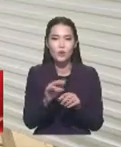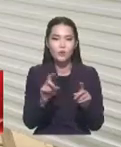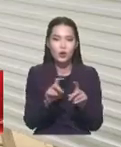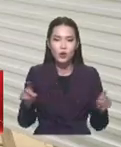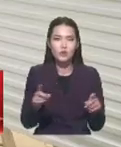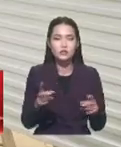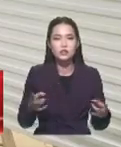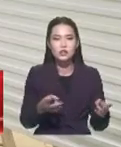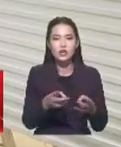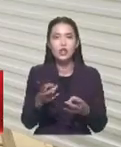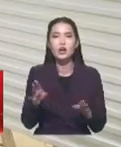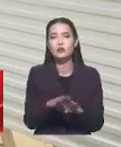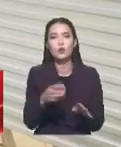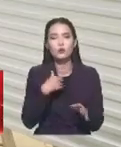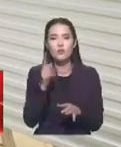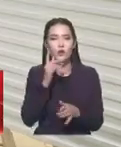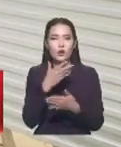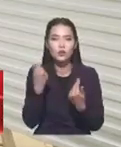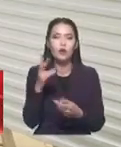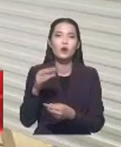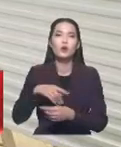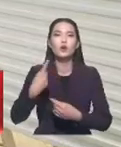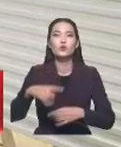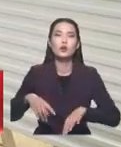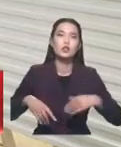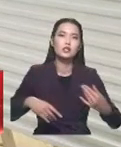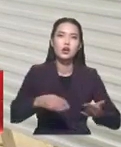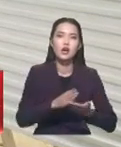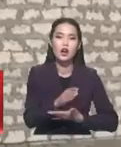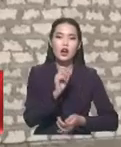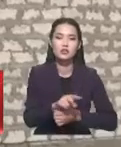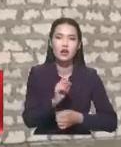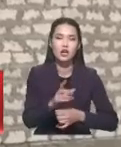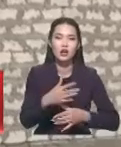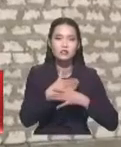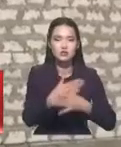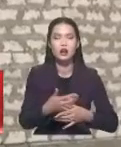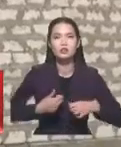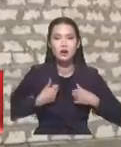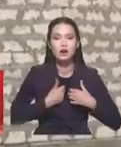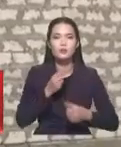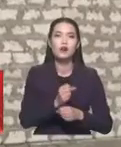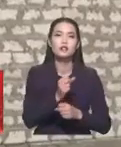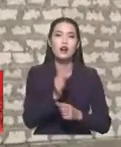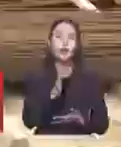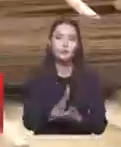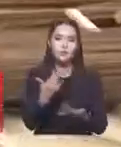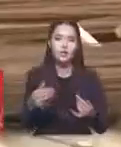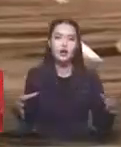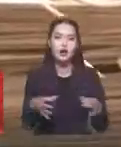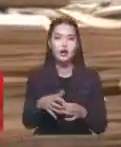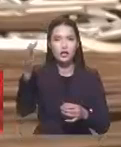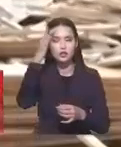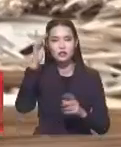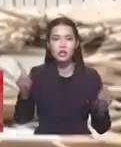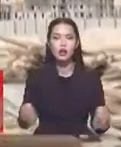вопросов никаких нету со стороны заказчика. Оказывается, всяческая помощь. Тем не менее, вопрос сдвигов сроков партийцы намерены поднять